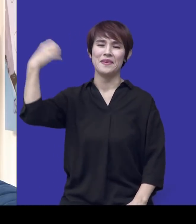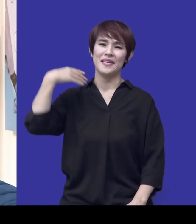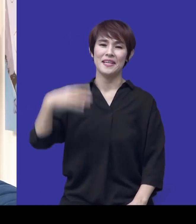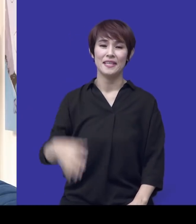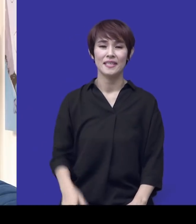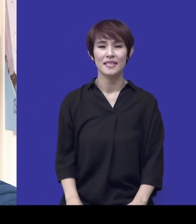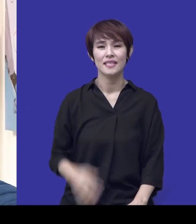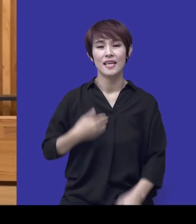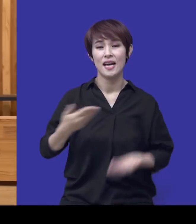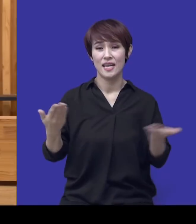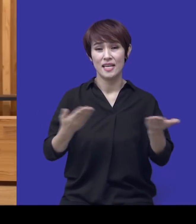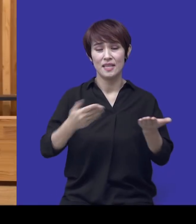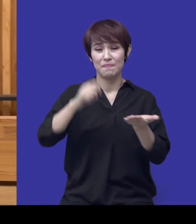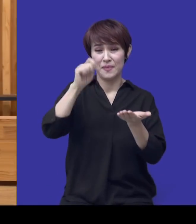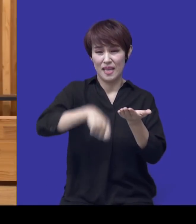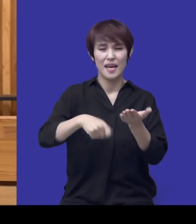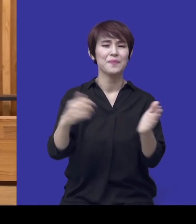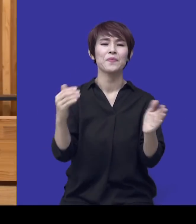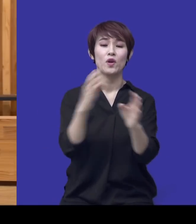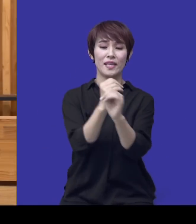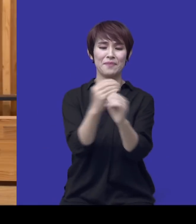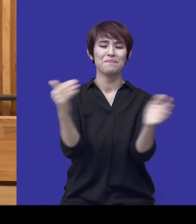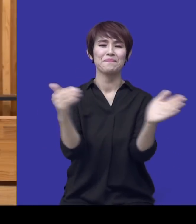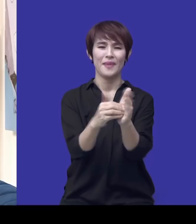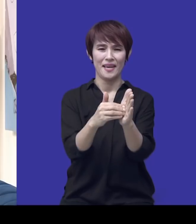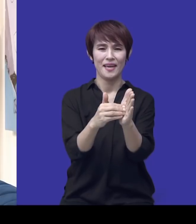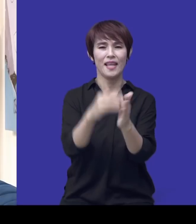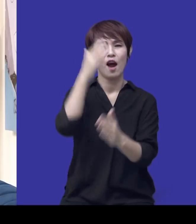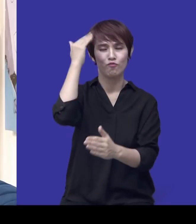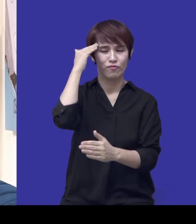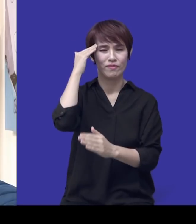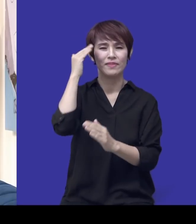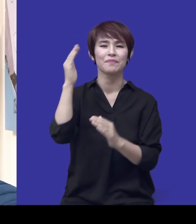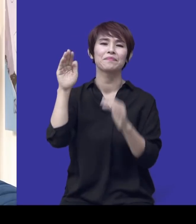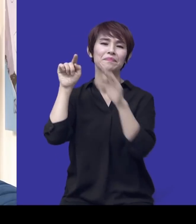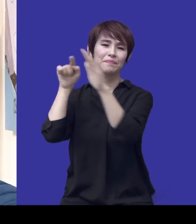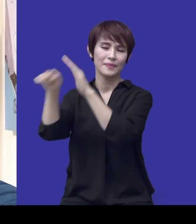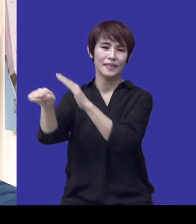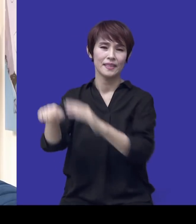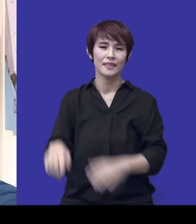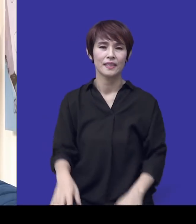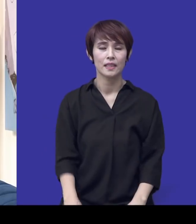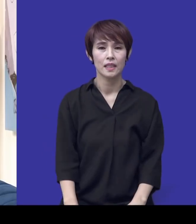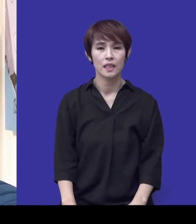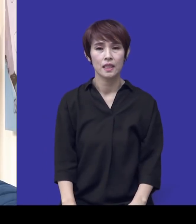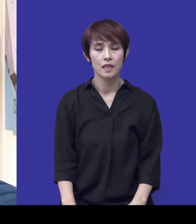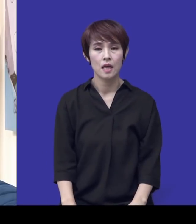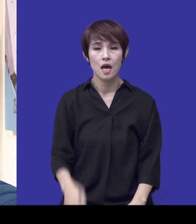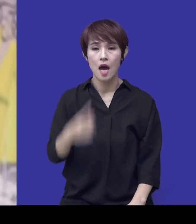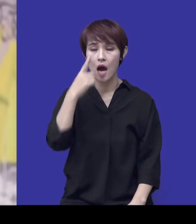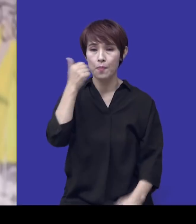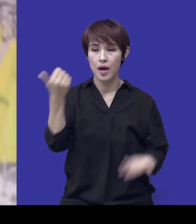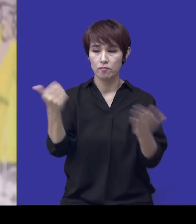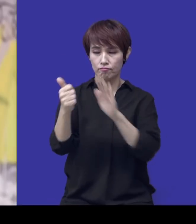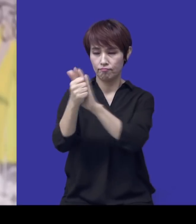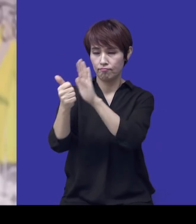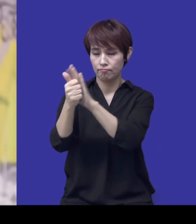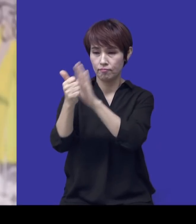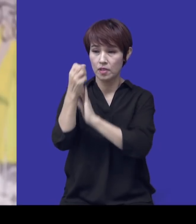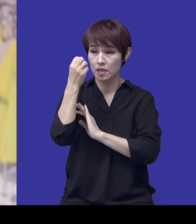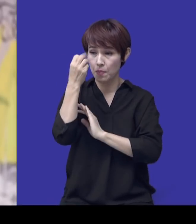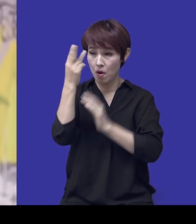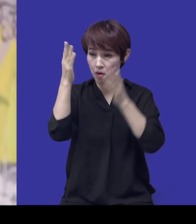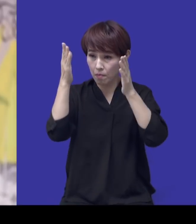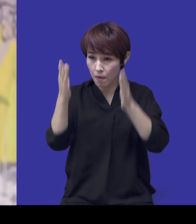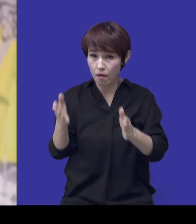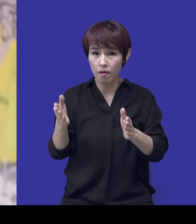제가 한국으로 바로 들어오게 됐어요. 예. 그래서 아버지 일을 하다가 아버지 일을 한 지 한 3개월 만에 인생의